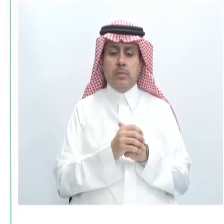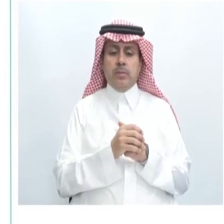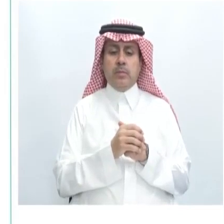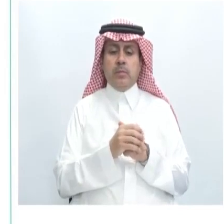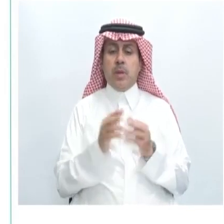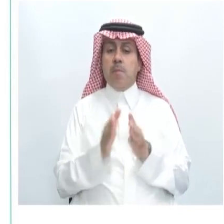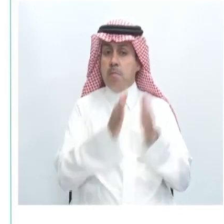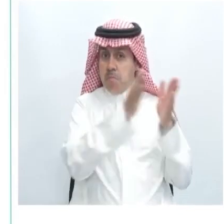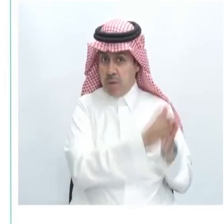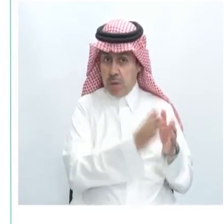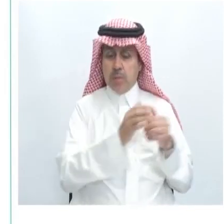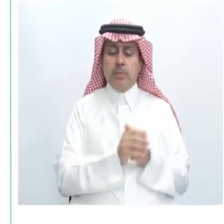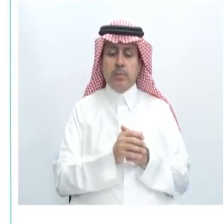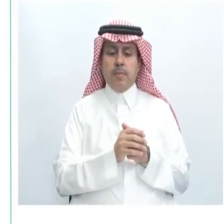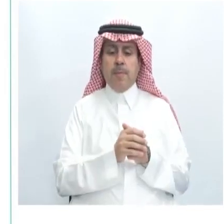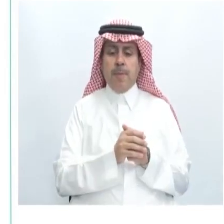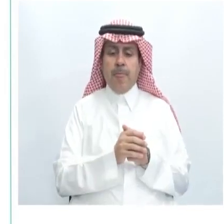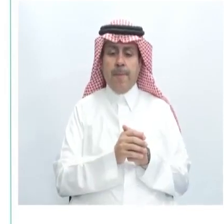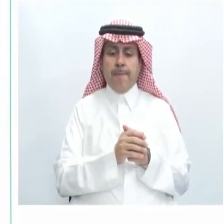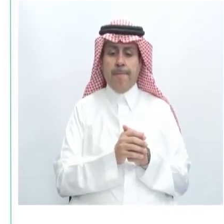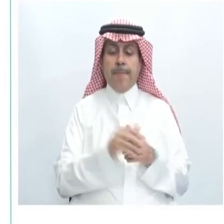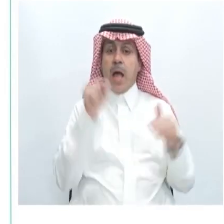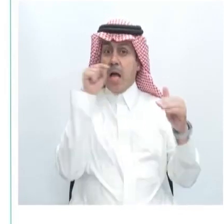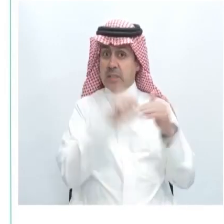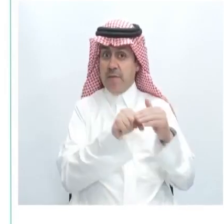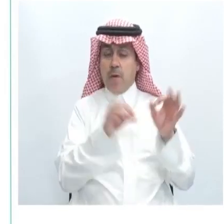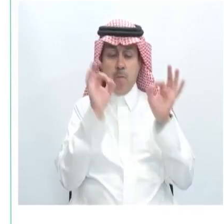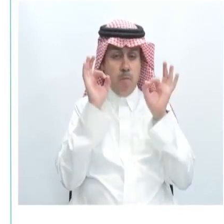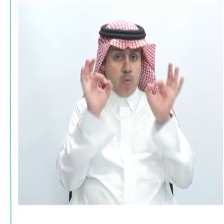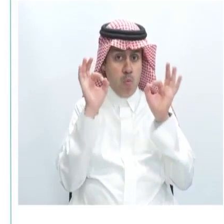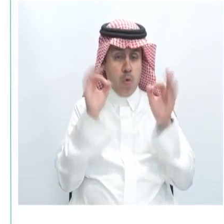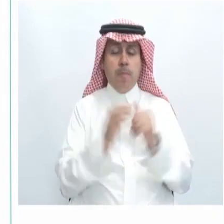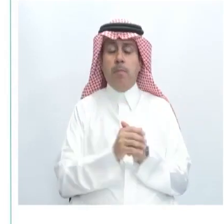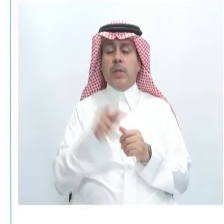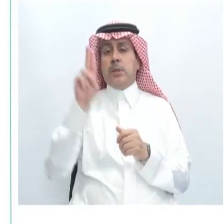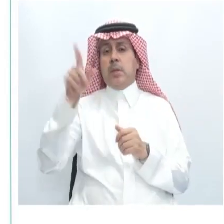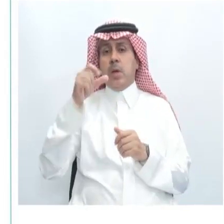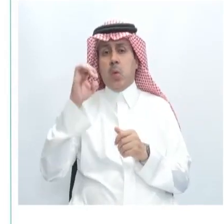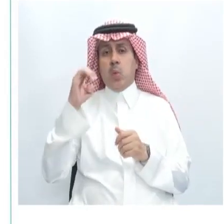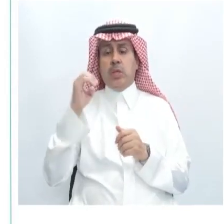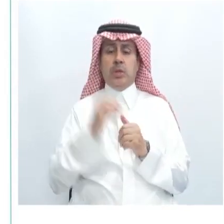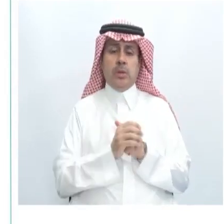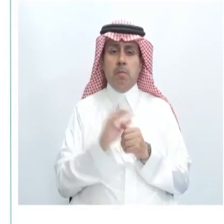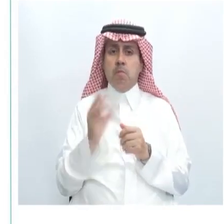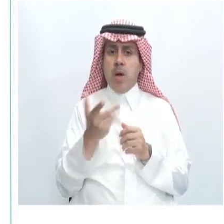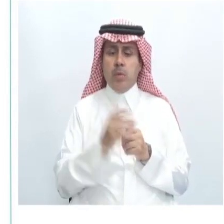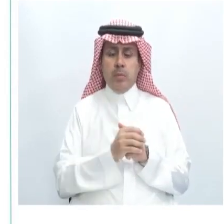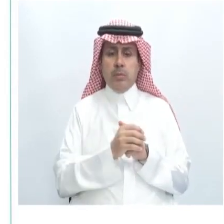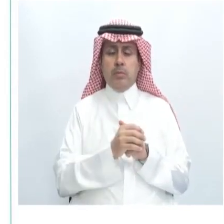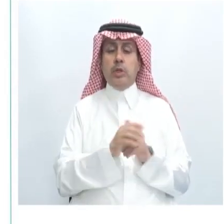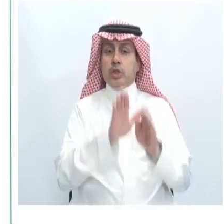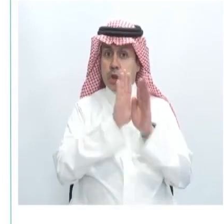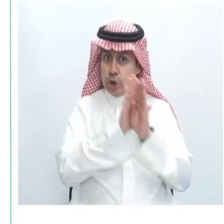ذكرنا بعد ذلك الترويج وذكرنا هنالك هدف اساسي للترويج ما هو هو